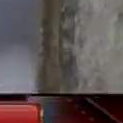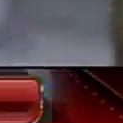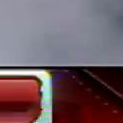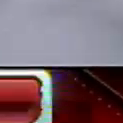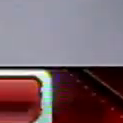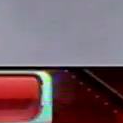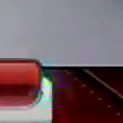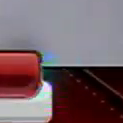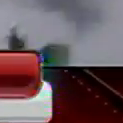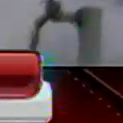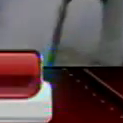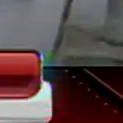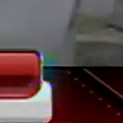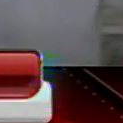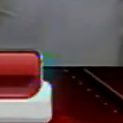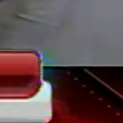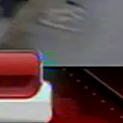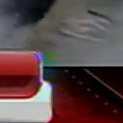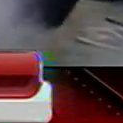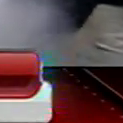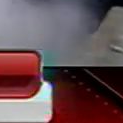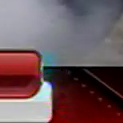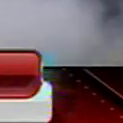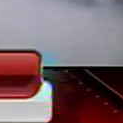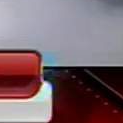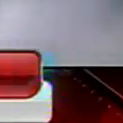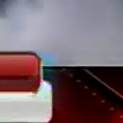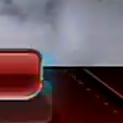Sabah k perangi Edis habis-habisan